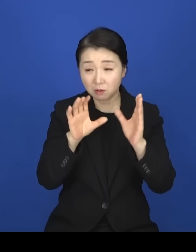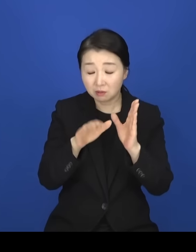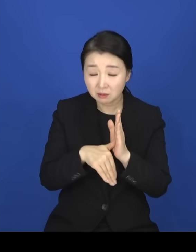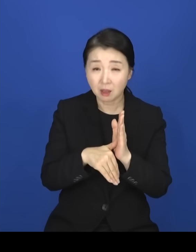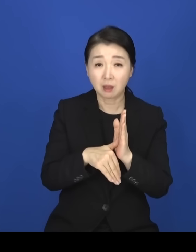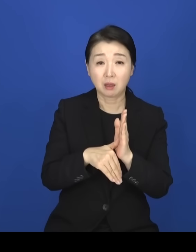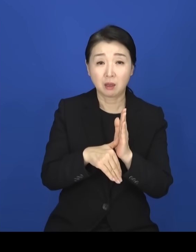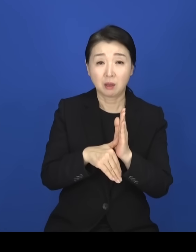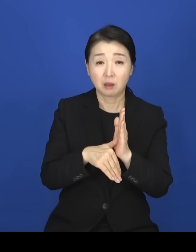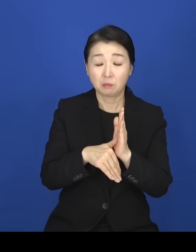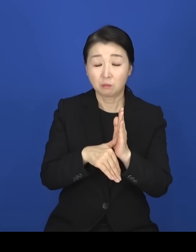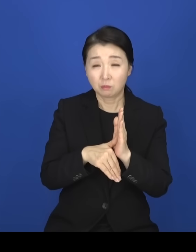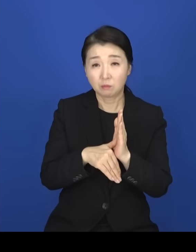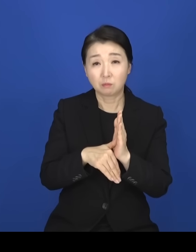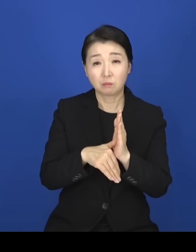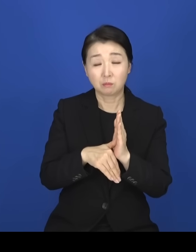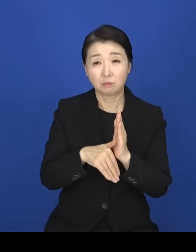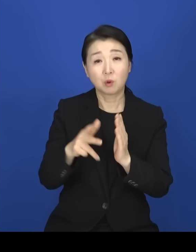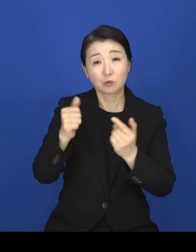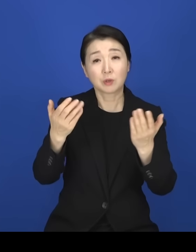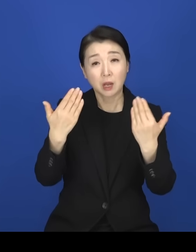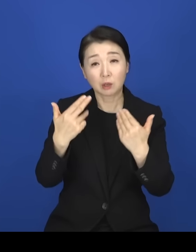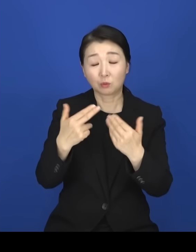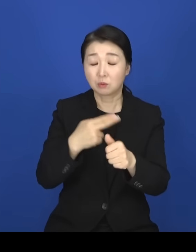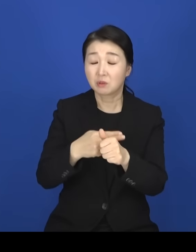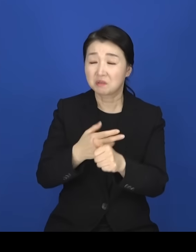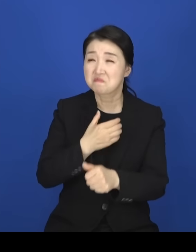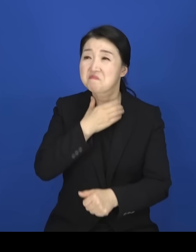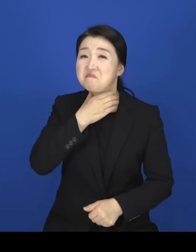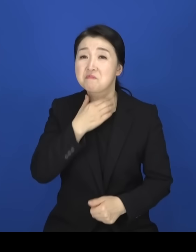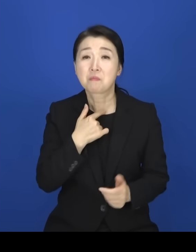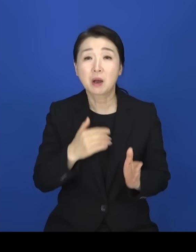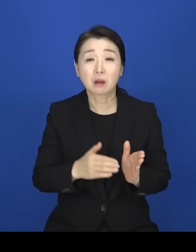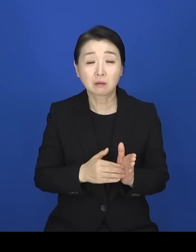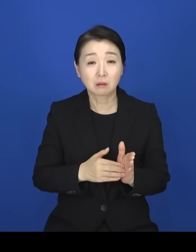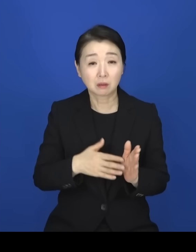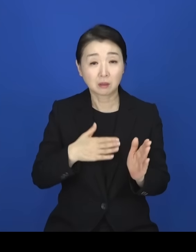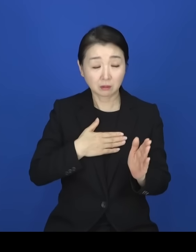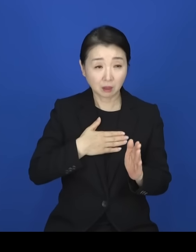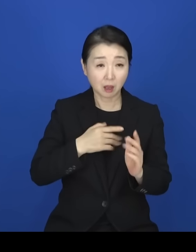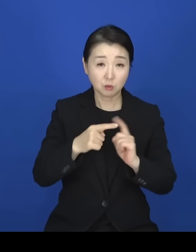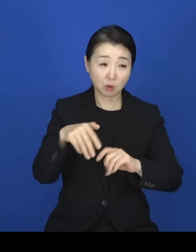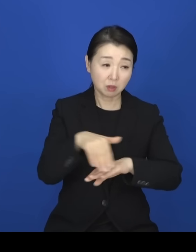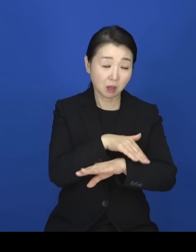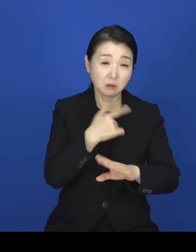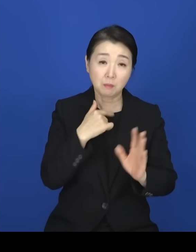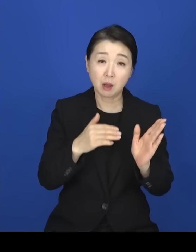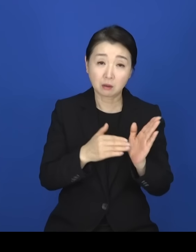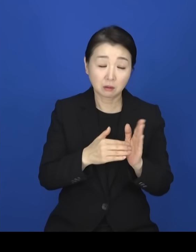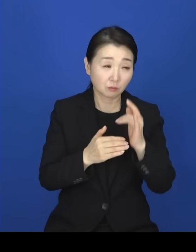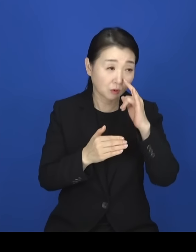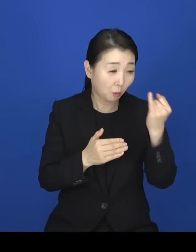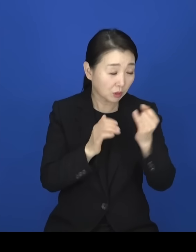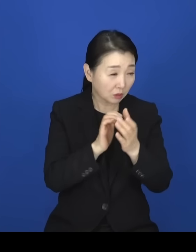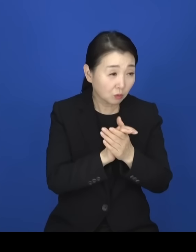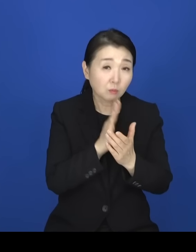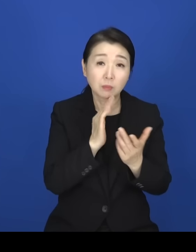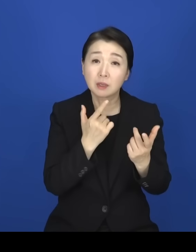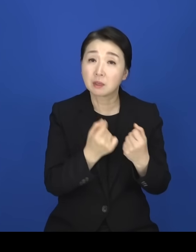주일학교 선생님 멱살도 잡고 예. 그랬었지만 그리고 내가 다닌 세월이 있는데 그리고 우리 어머니 기도가